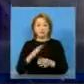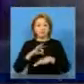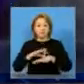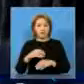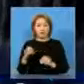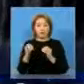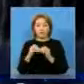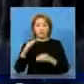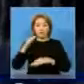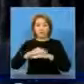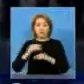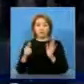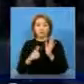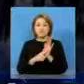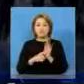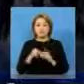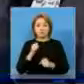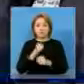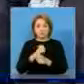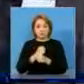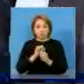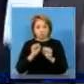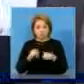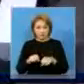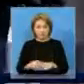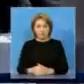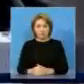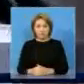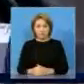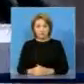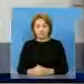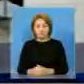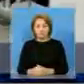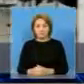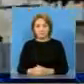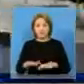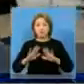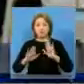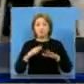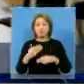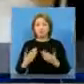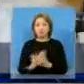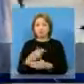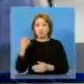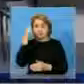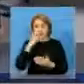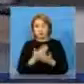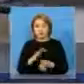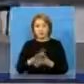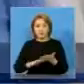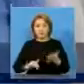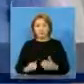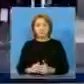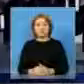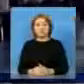сағат 10-нан кешкі 7-ге дейін үзіліссіз және демалсыз қызмет көрсетеді. Көрме жәрменке жаңа жылға дейін жалғасады.